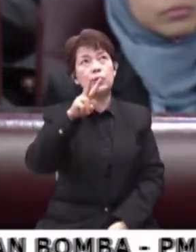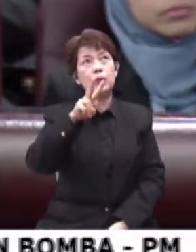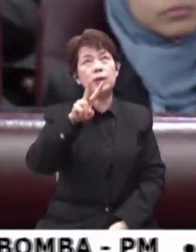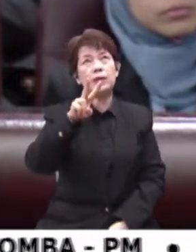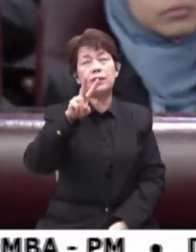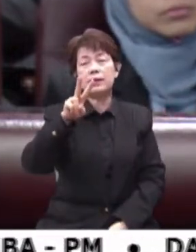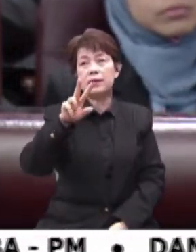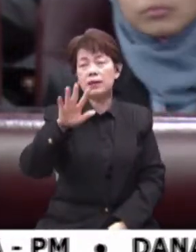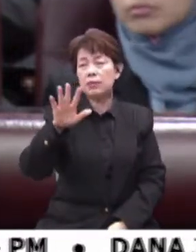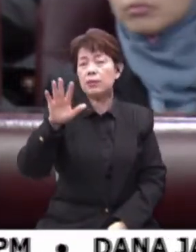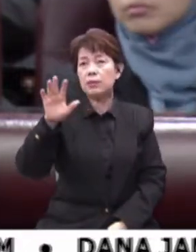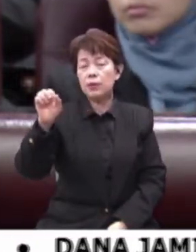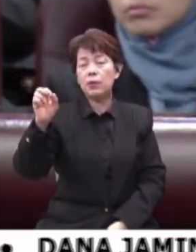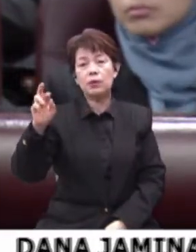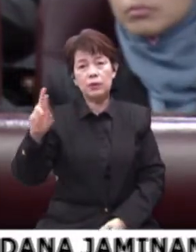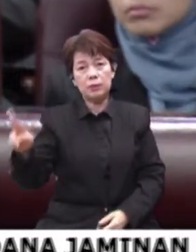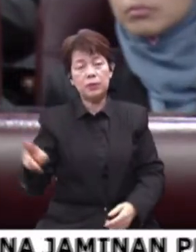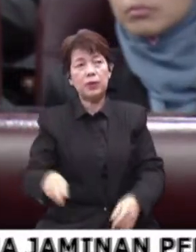252.000